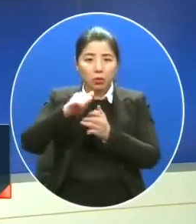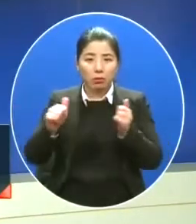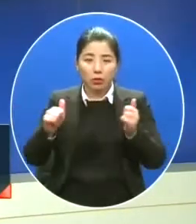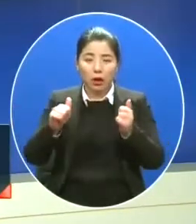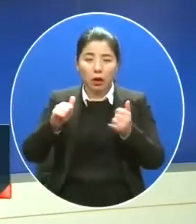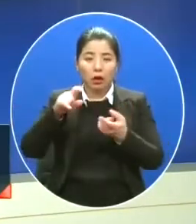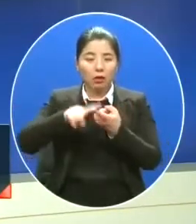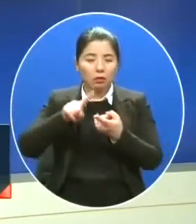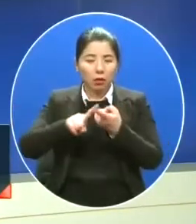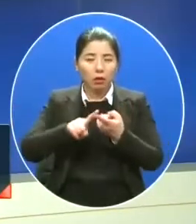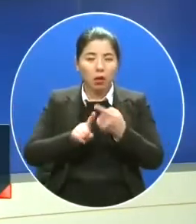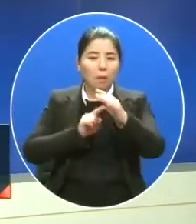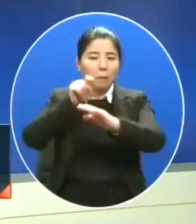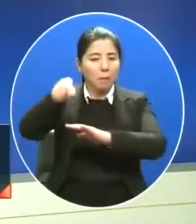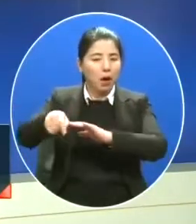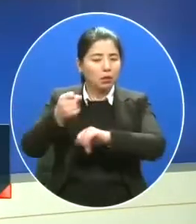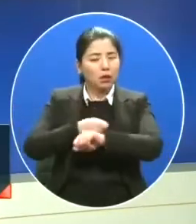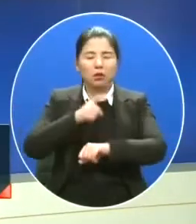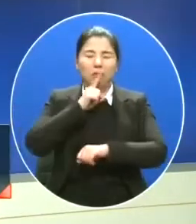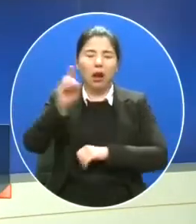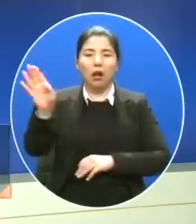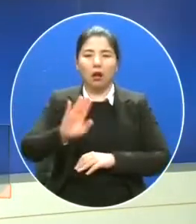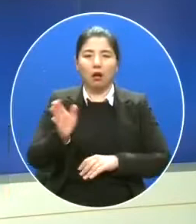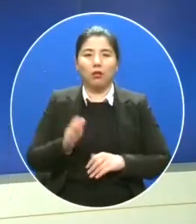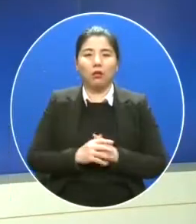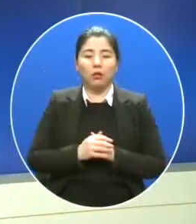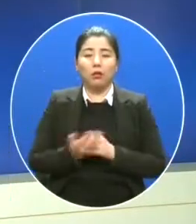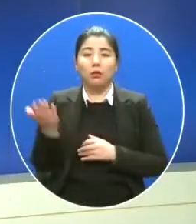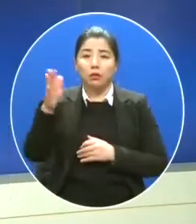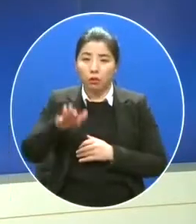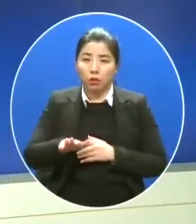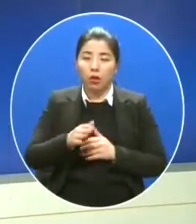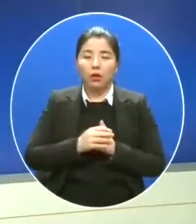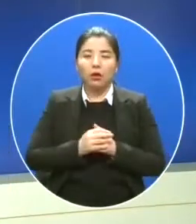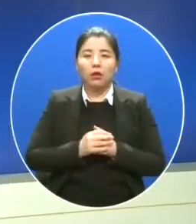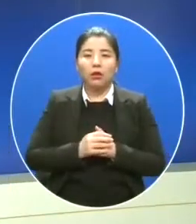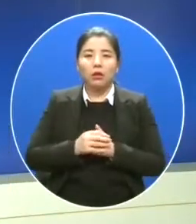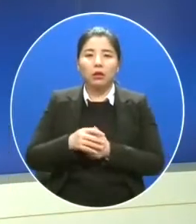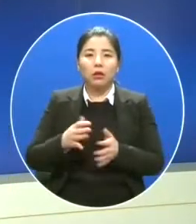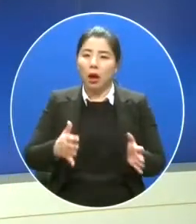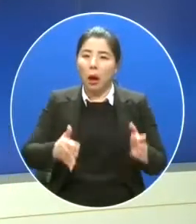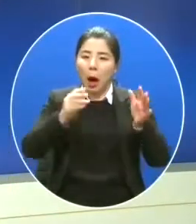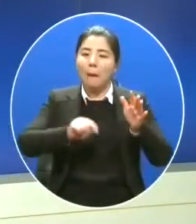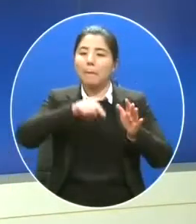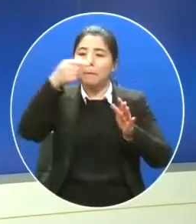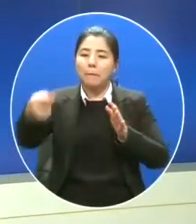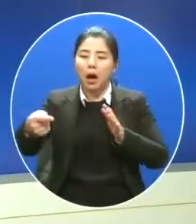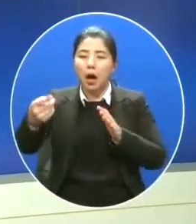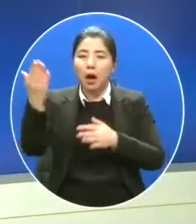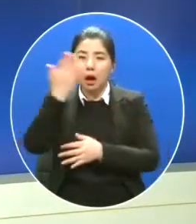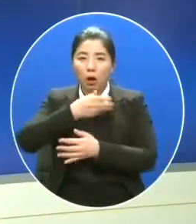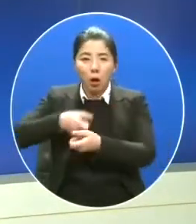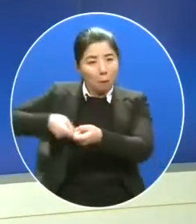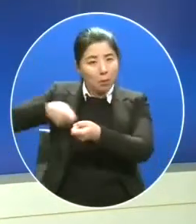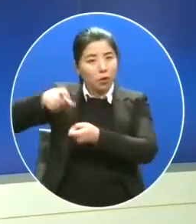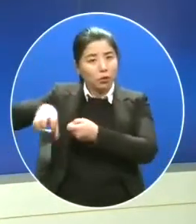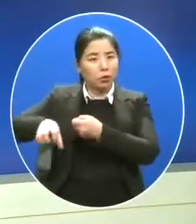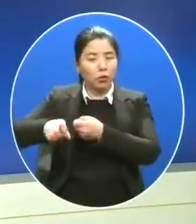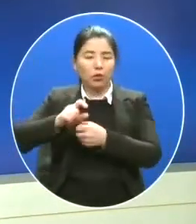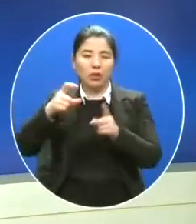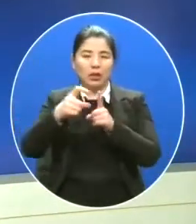검역이 청사 밖에서 이루어진다는 뜻은 아닙니다. 그런데 여객청사 밖 검역소라는 자막